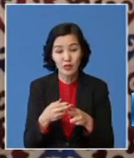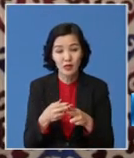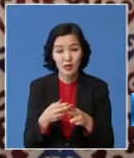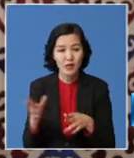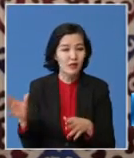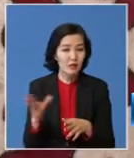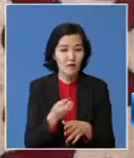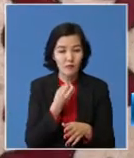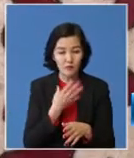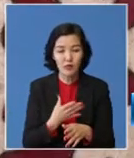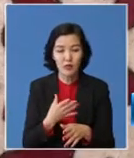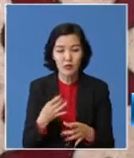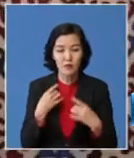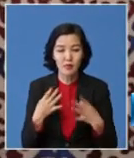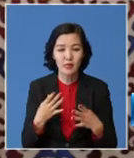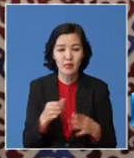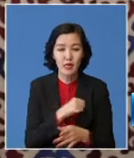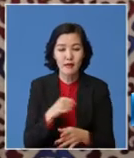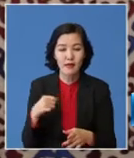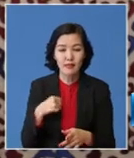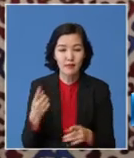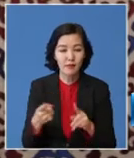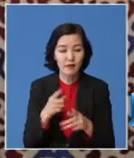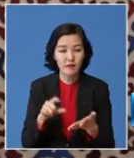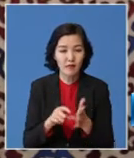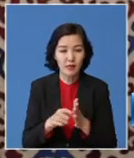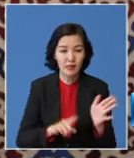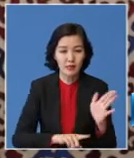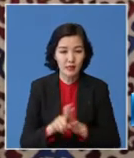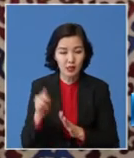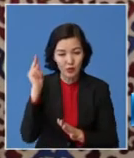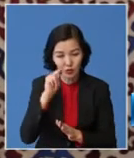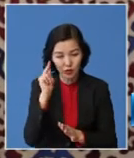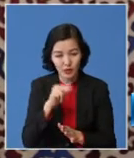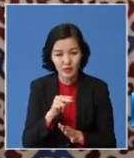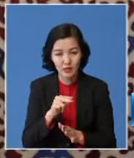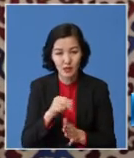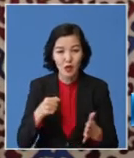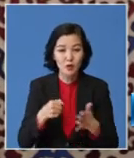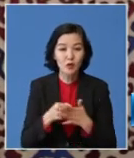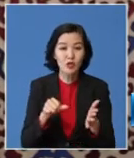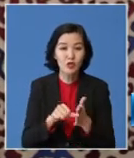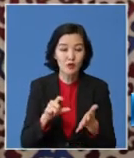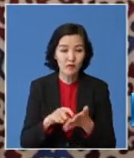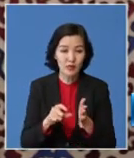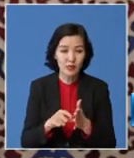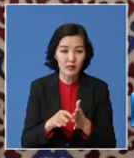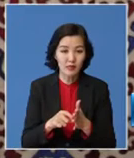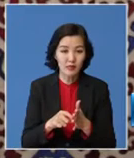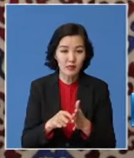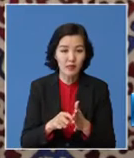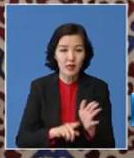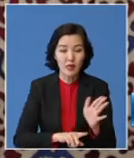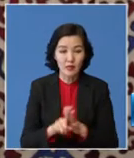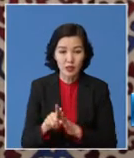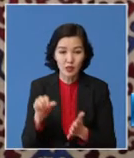в общем, хорошо проходит. Я сам здесь с первого класса учился. Как бы до шестого класса я здесь начал